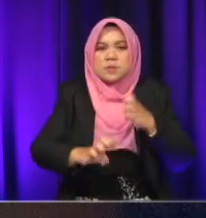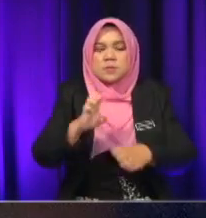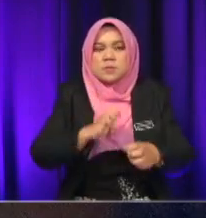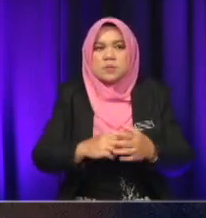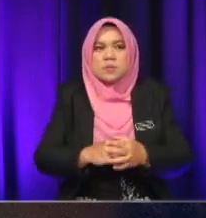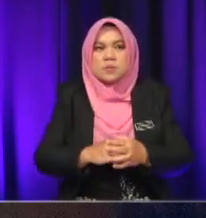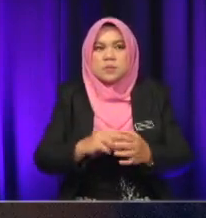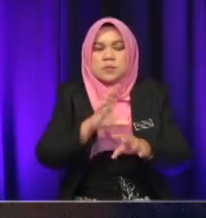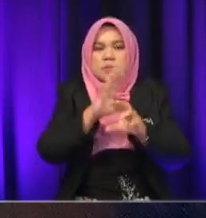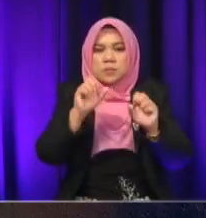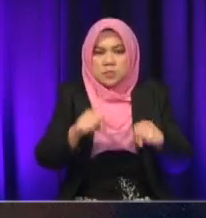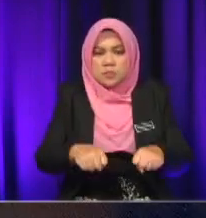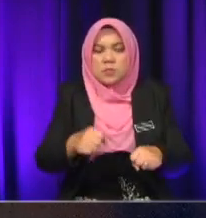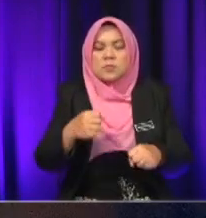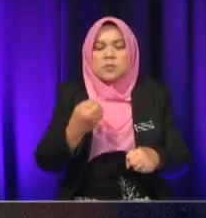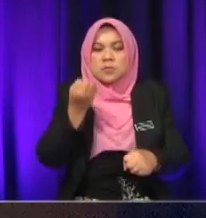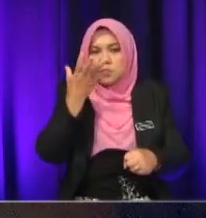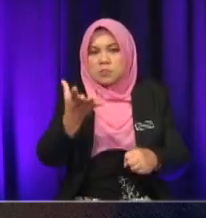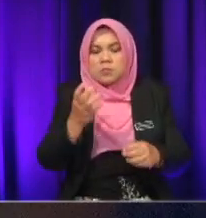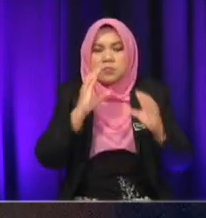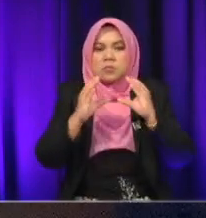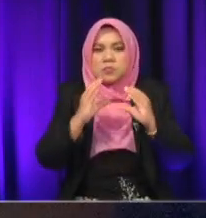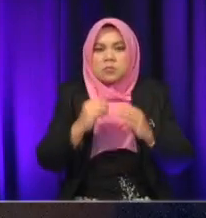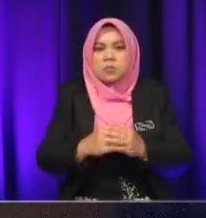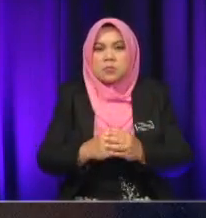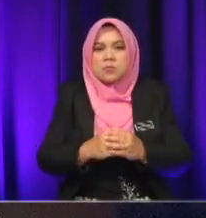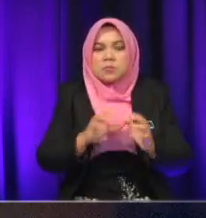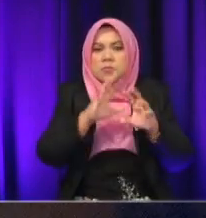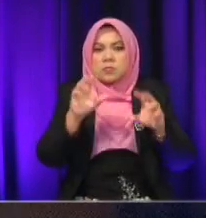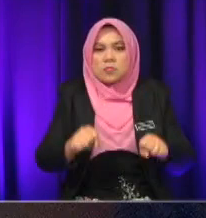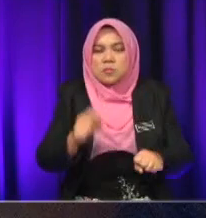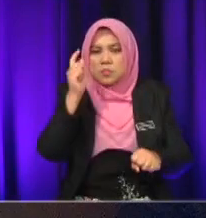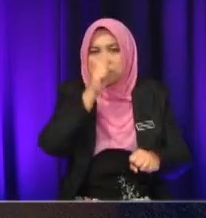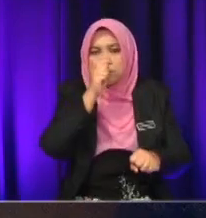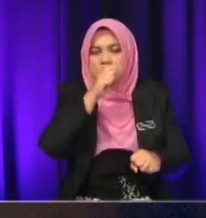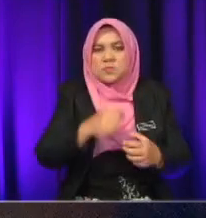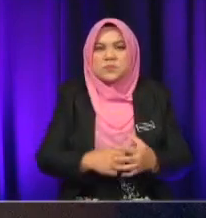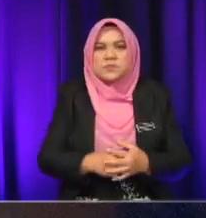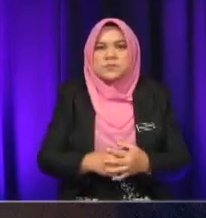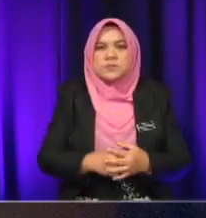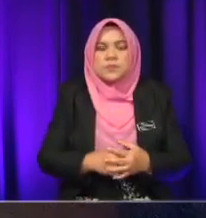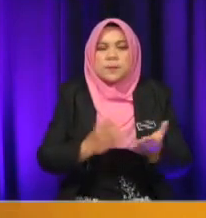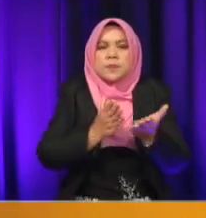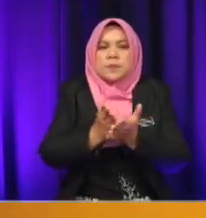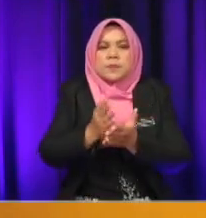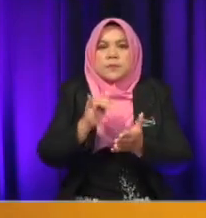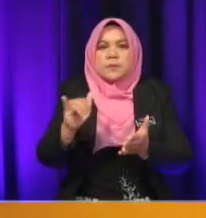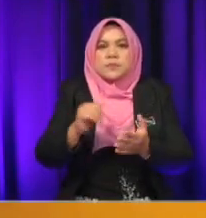sebut sebarangan produk. Betul. Kena kita ada. Tak boleh menipu kat situ. Betul cikgu. Okey, seterusnya